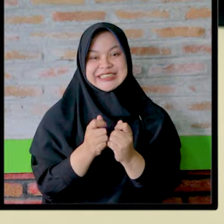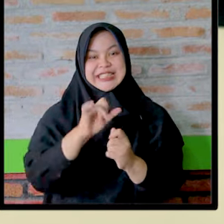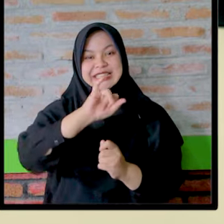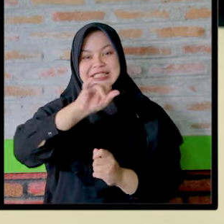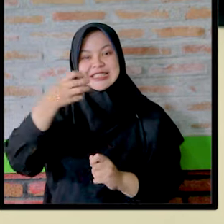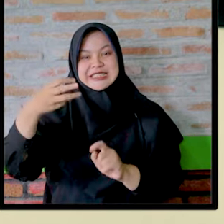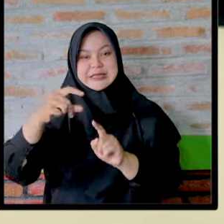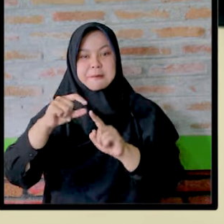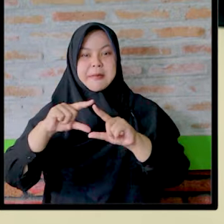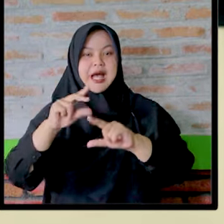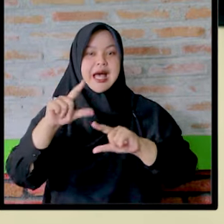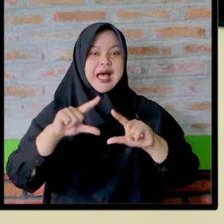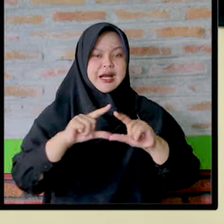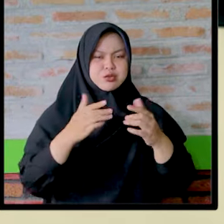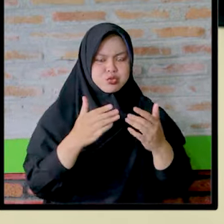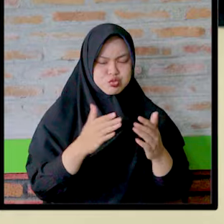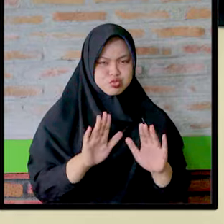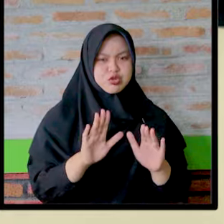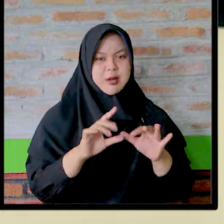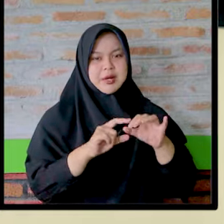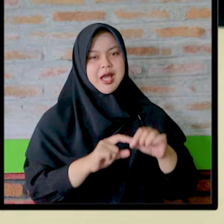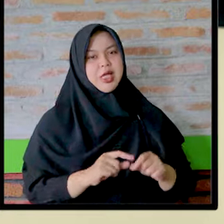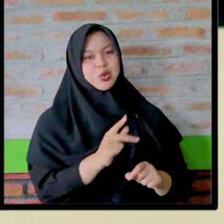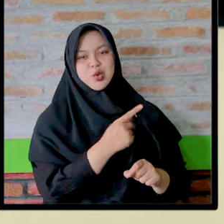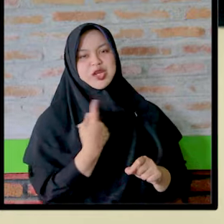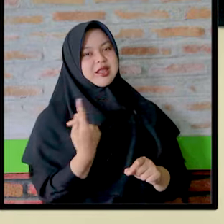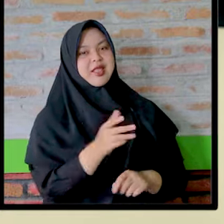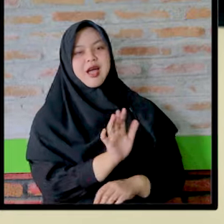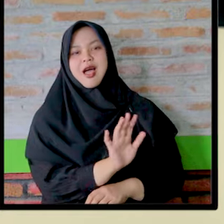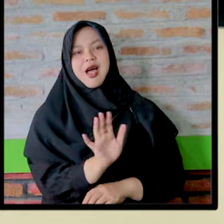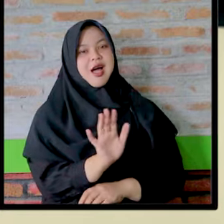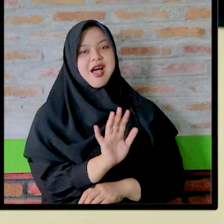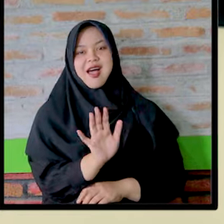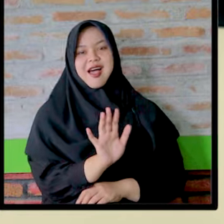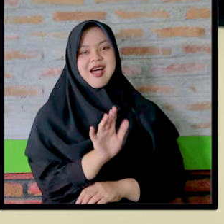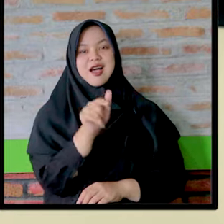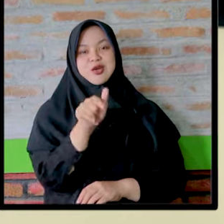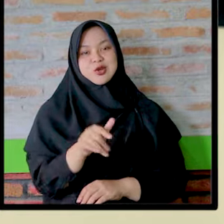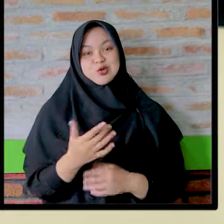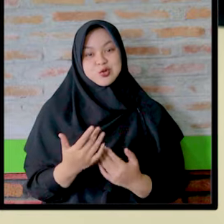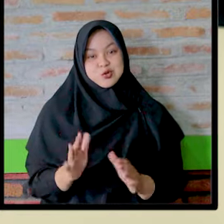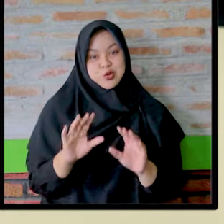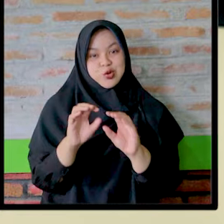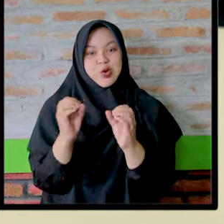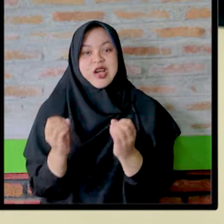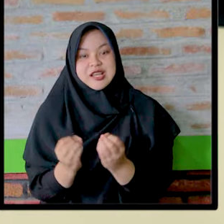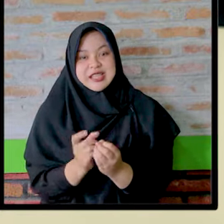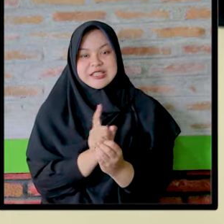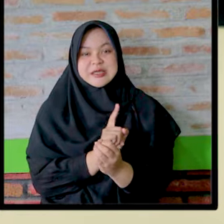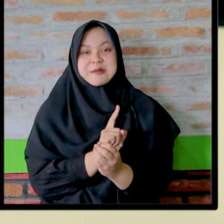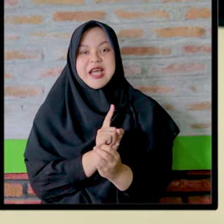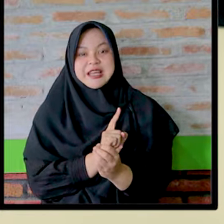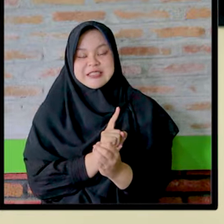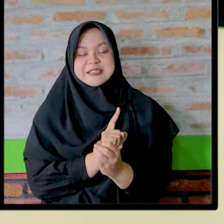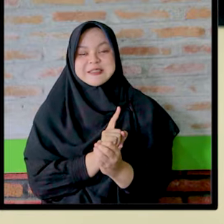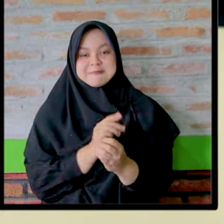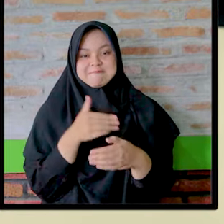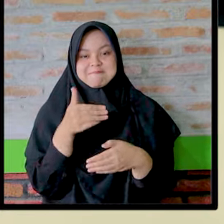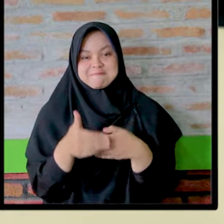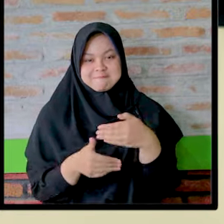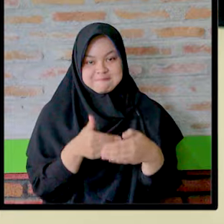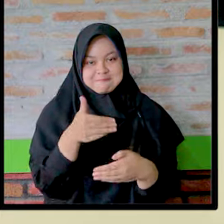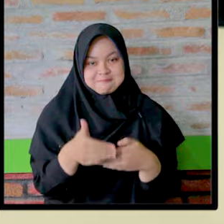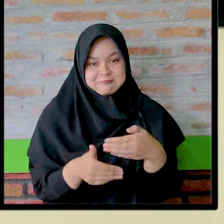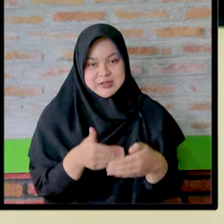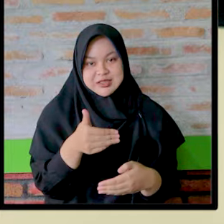bergantung ke kita gitu mereka sudah secara secara organisatoris mandiri begitu ya tapi mereka sudah